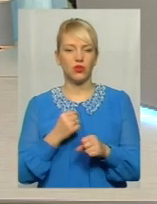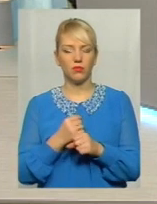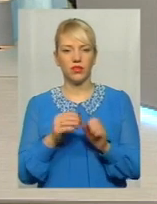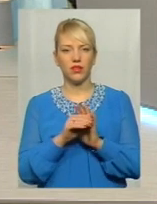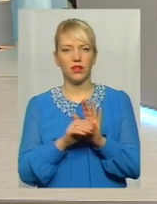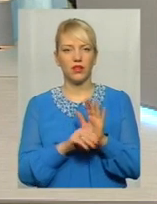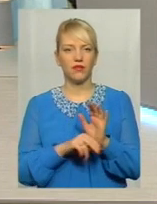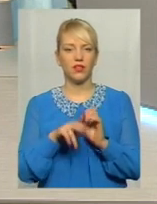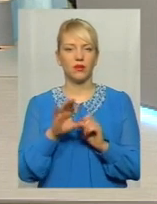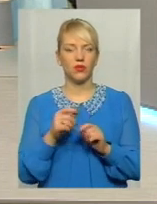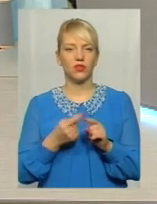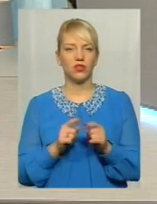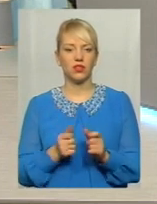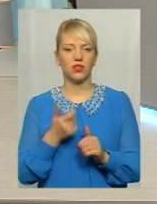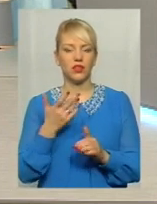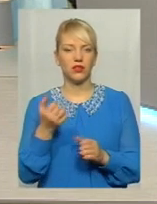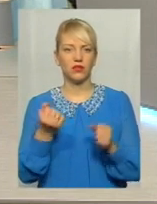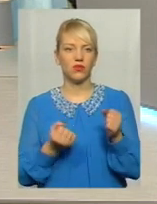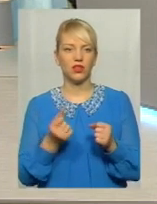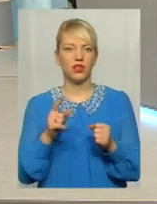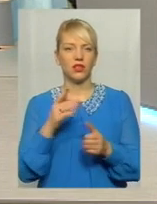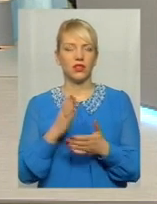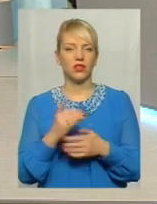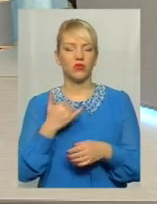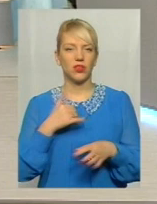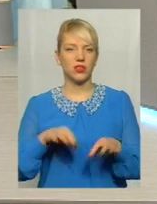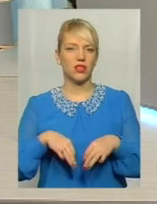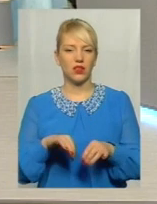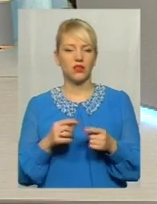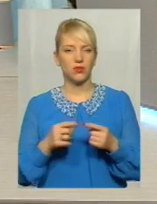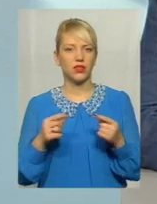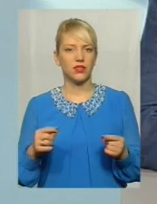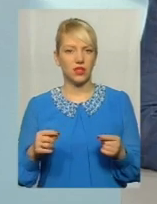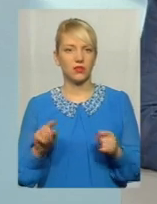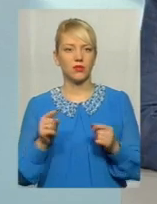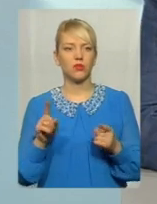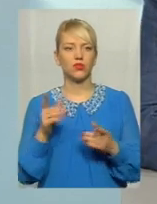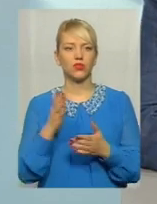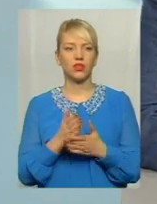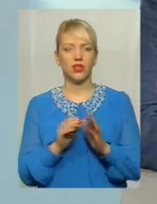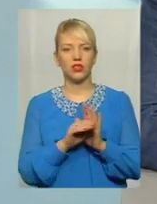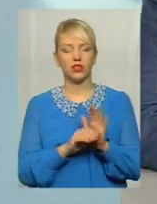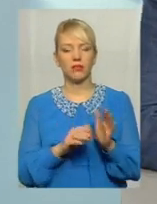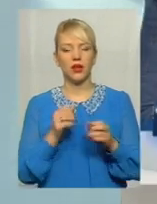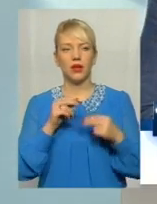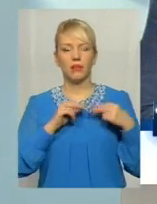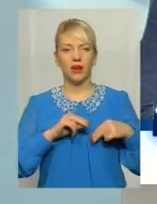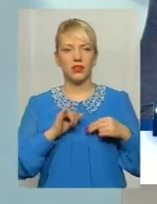по той кількості водіїв, які в нас є на транспортних засобах. Тому що є режим праці відпочинку